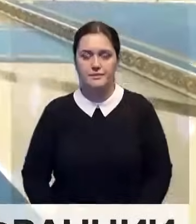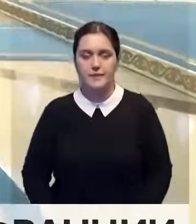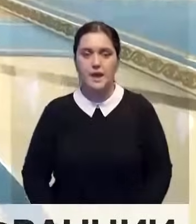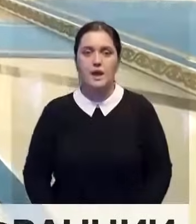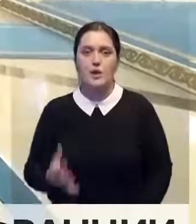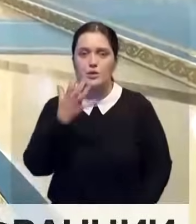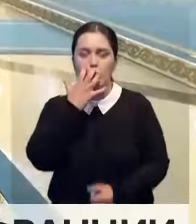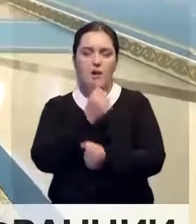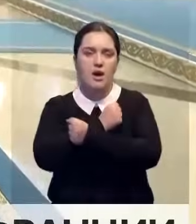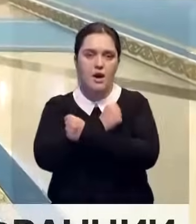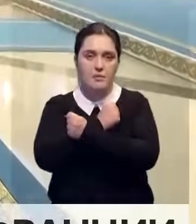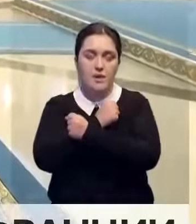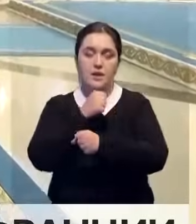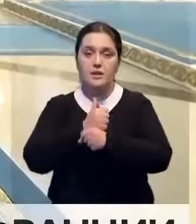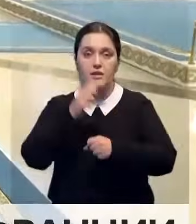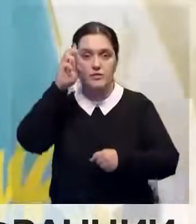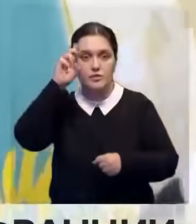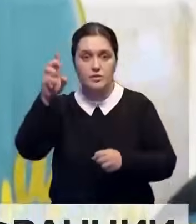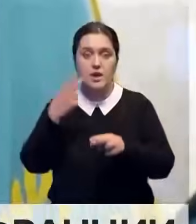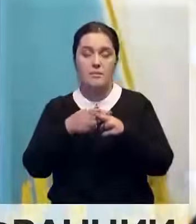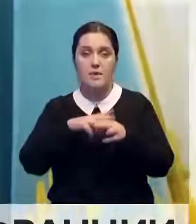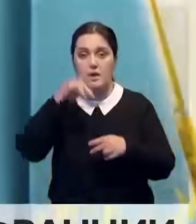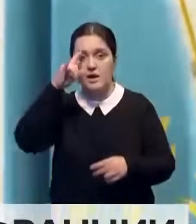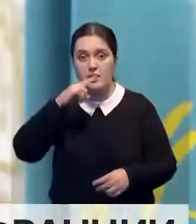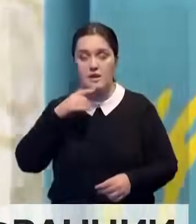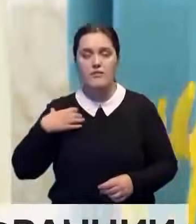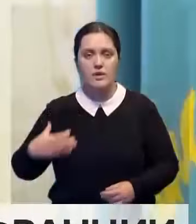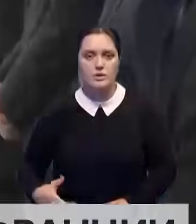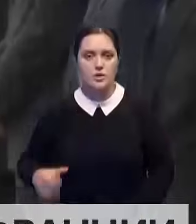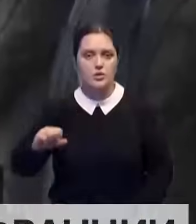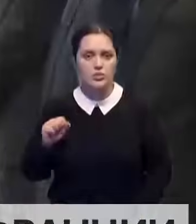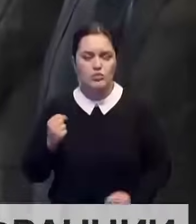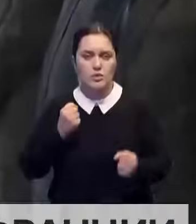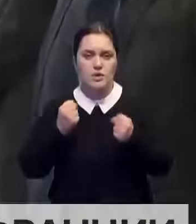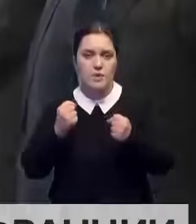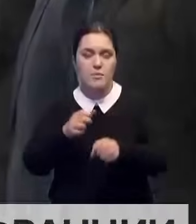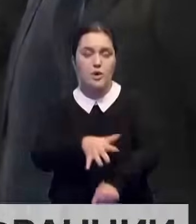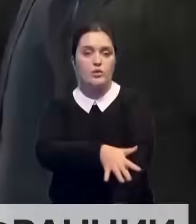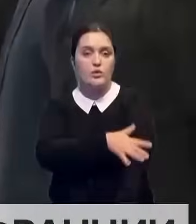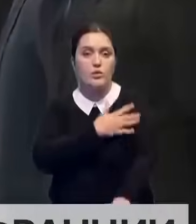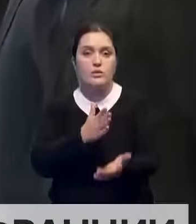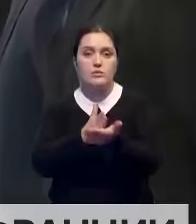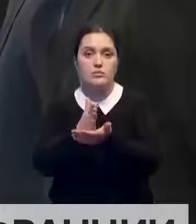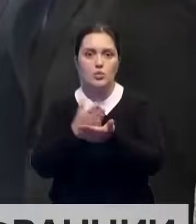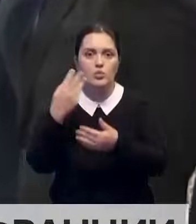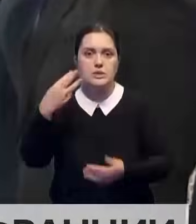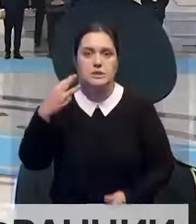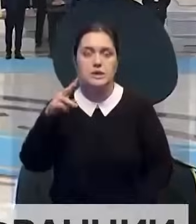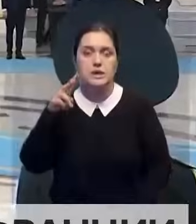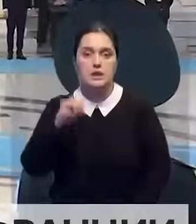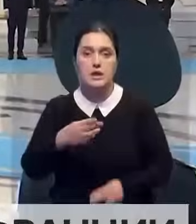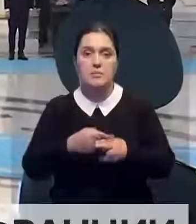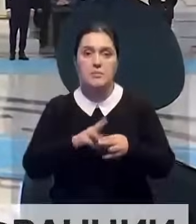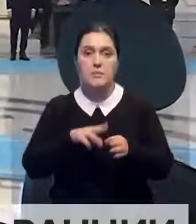Теплые объятия глав государств говорят сами за себя. Казахстан и Франция дружат крепко и долго, дипотношениям больше 30 лет. Без